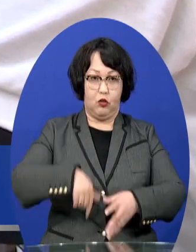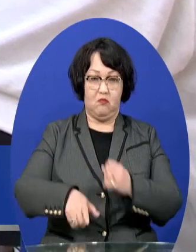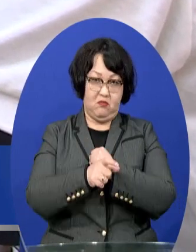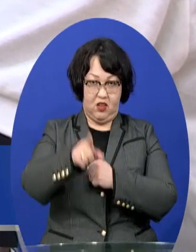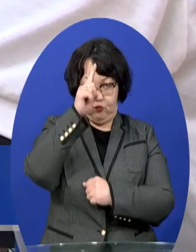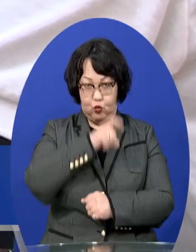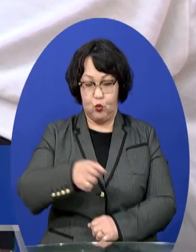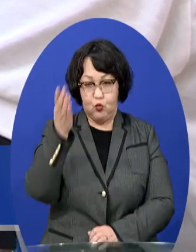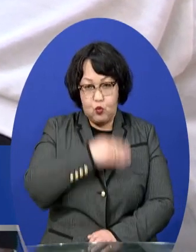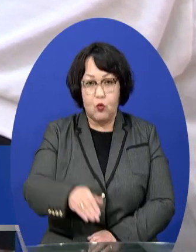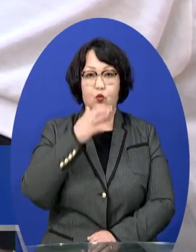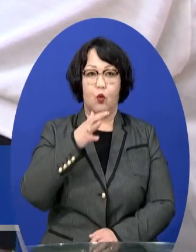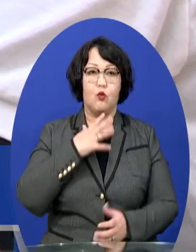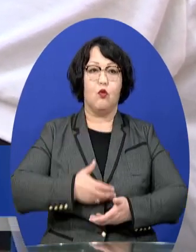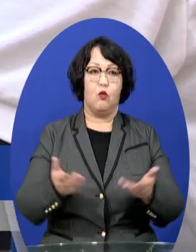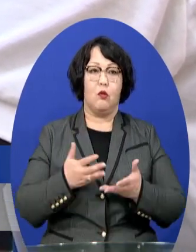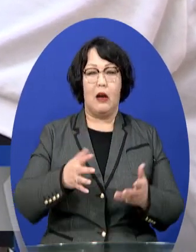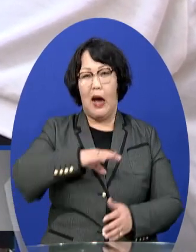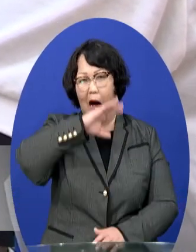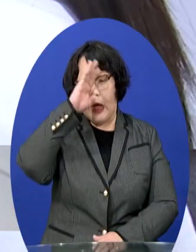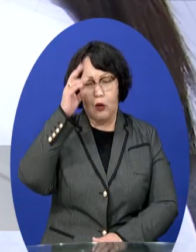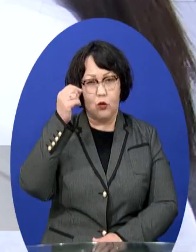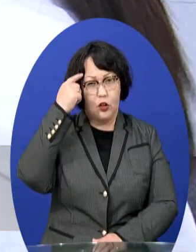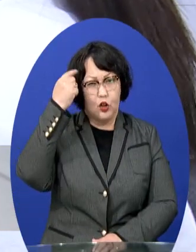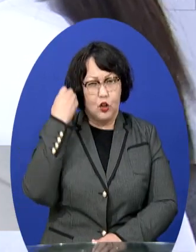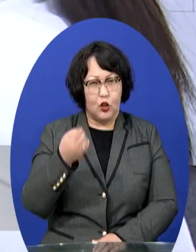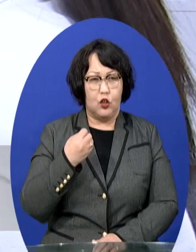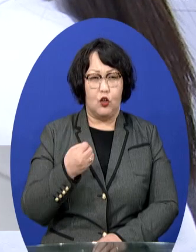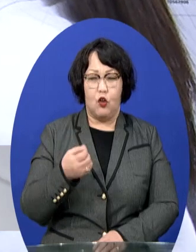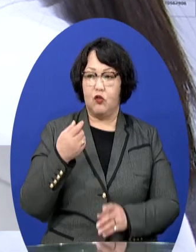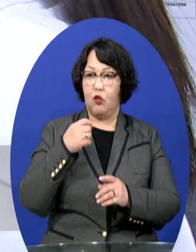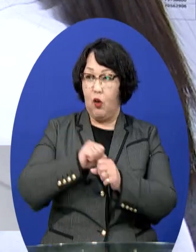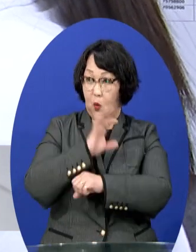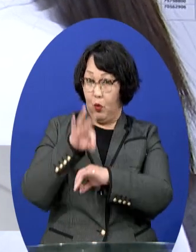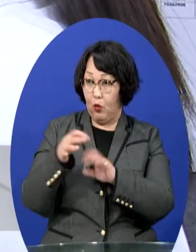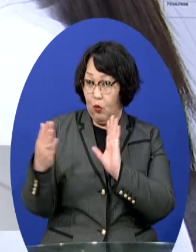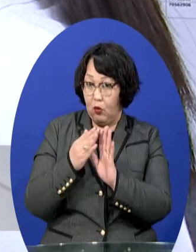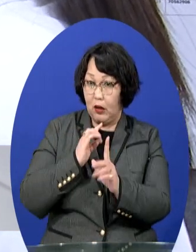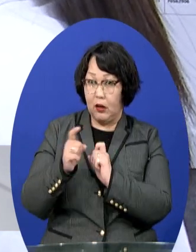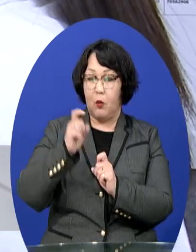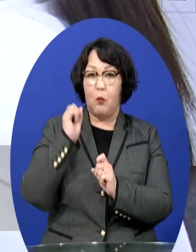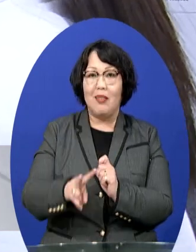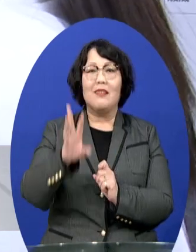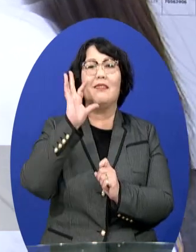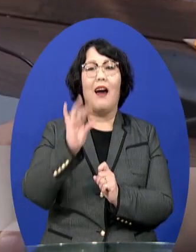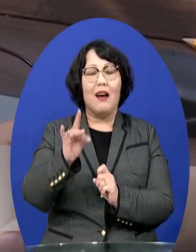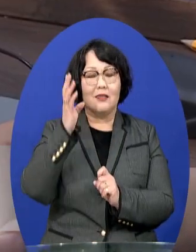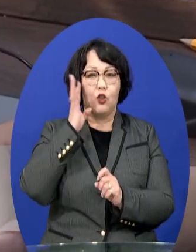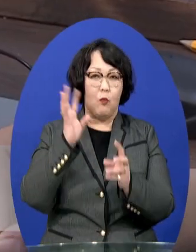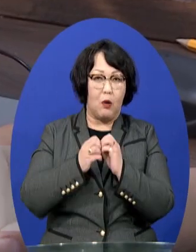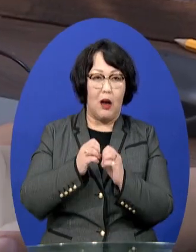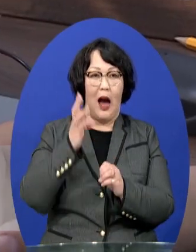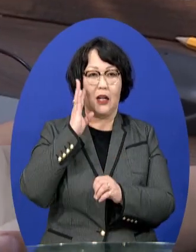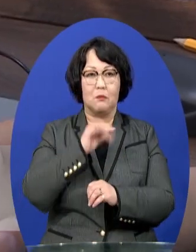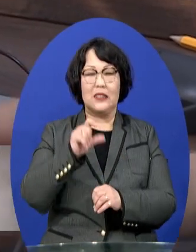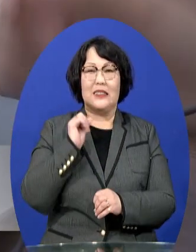дээр сууж зөвлөгөө өгч байна. Халуурсан, толгоо өвдсөн, ойрын хавтал болсон бол хариу арга хэмжээг яаж авах, хаана хандах, хүндэрсэн бол аль